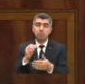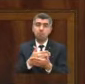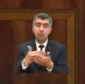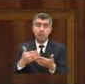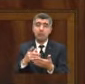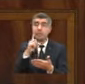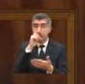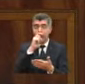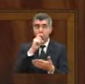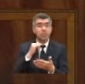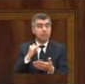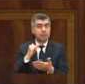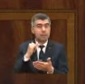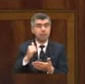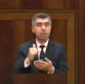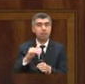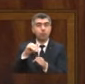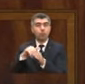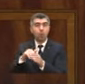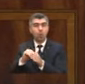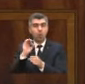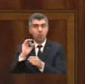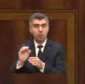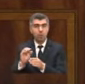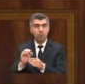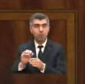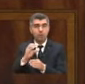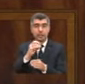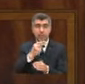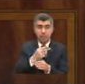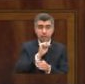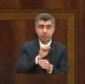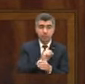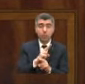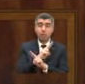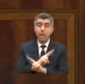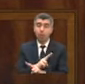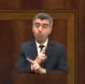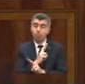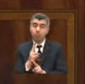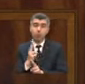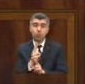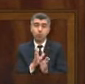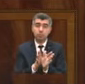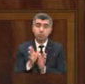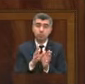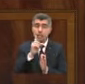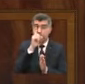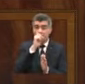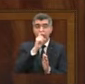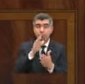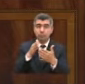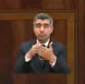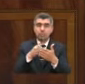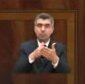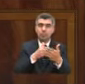راه الديمومة والاستدامة ديال هذه الصناديق هذا لأن هذا ورش كبير جدا هو أكبر التحديات التي سيواجهها المغرب في التنزيل ديال